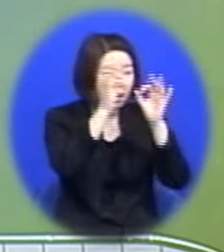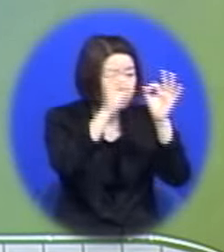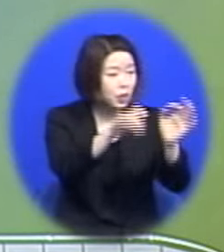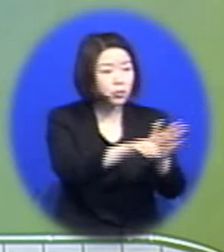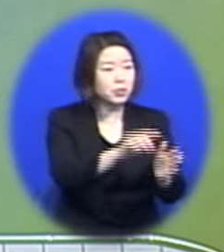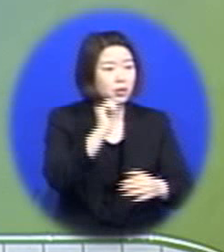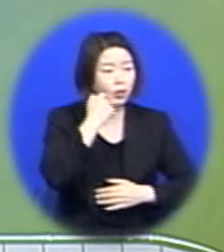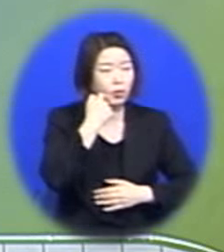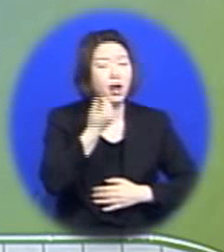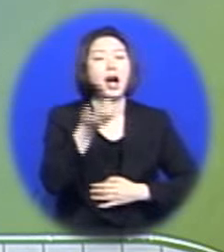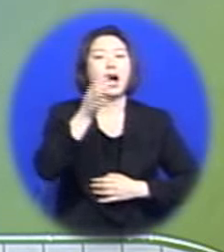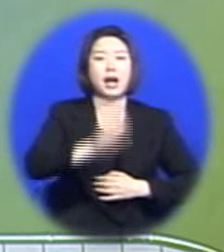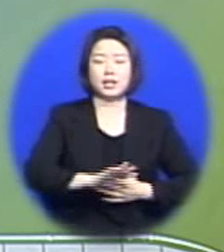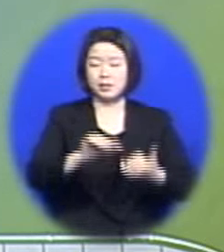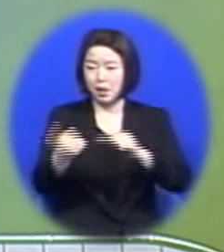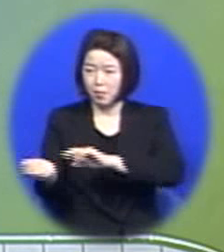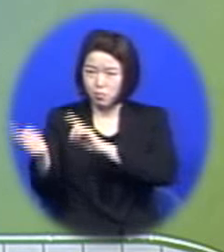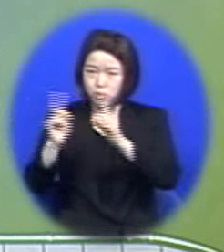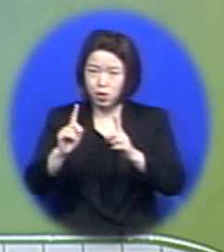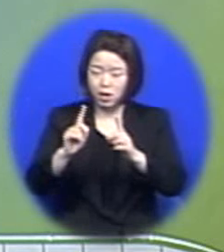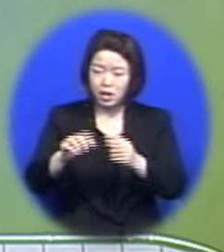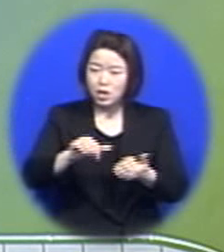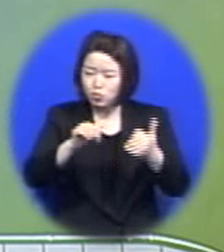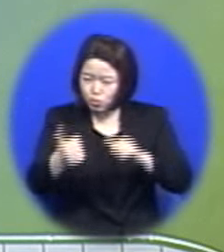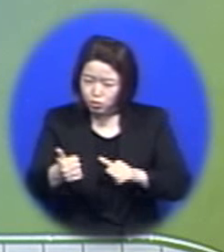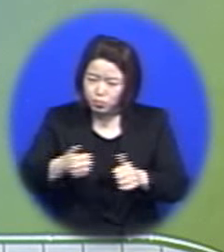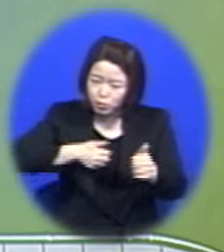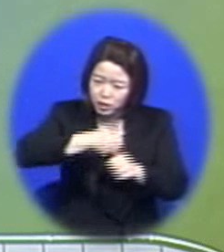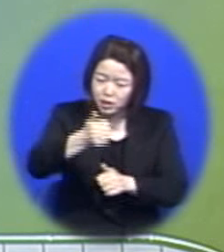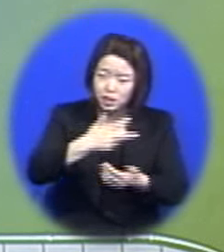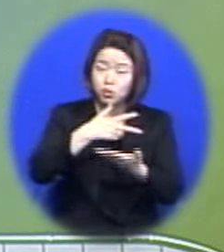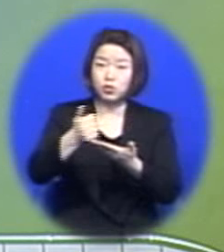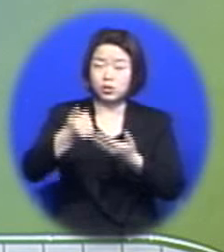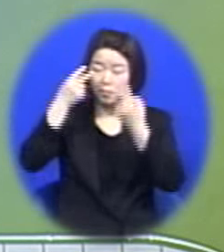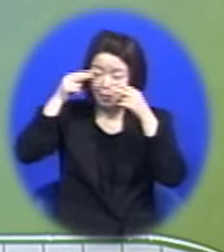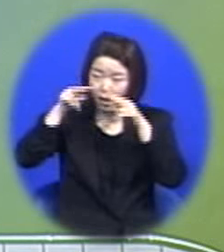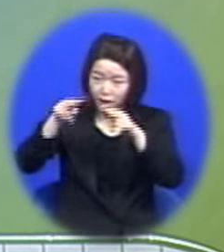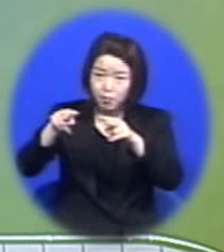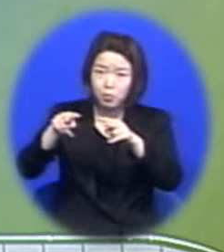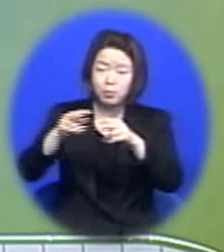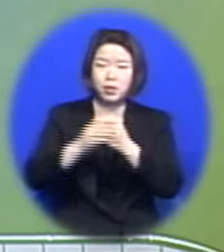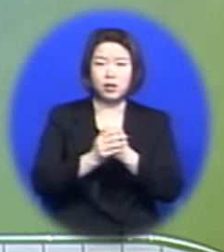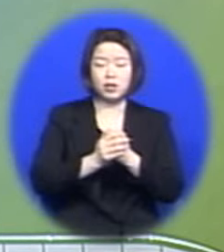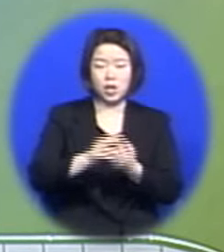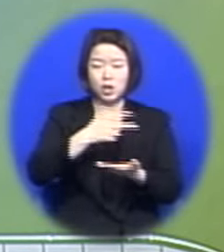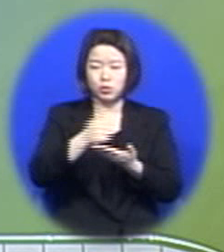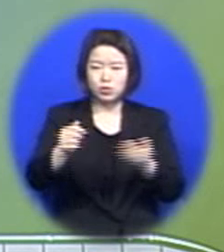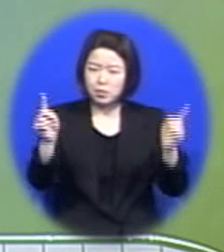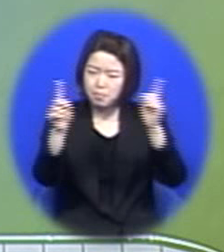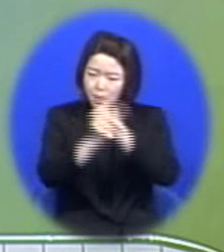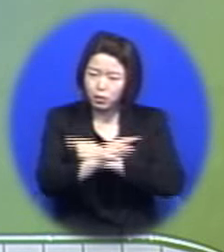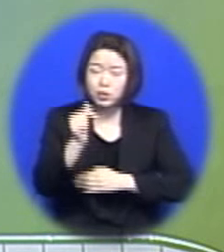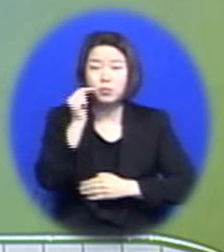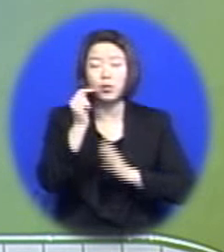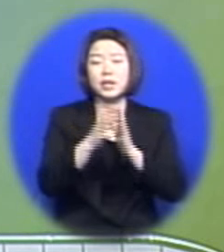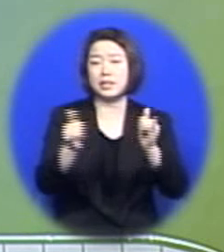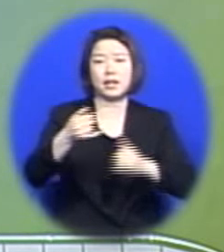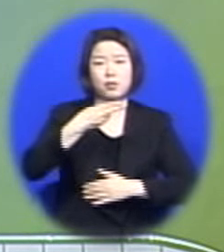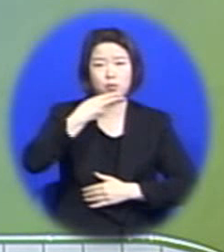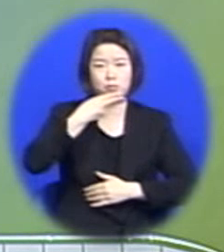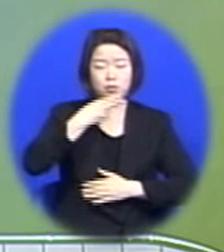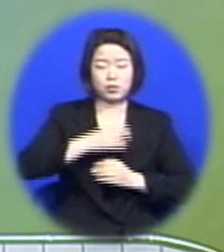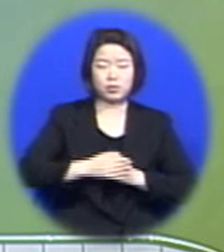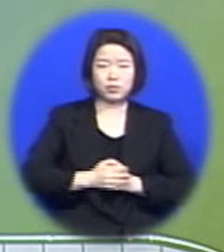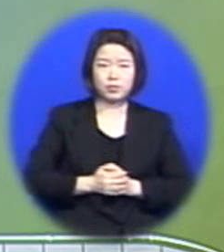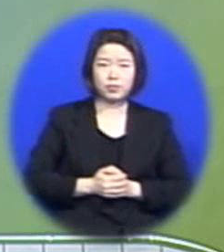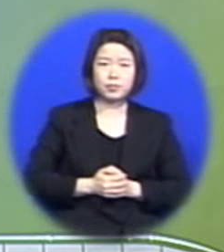주님, 죽음도 이기신 주님을 바라보면 주님이 못 고칠 사람이 어디 있겠어요?